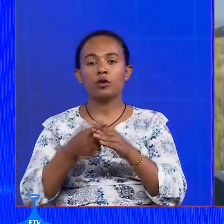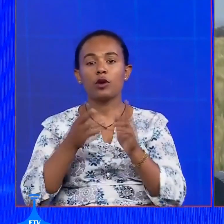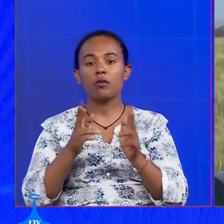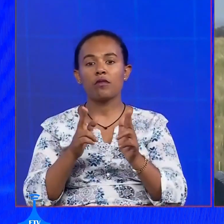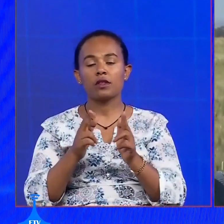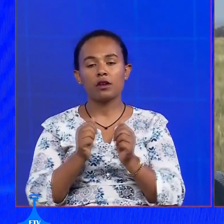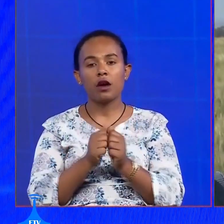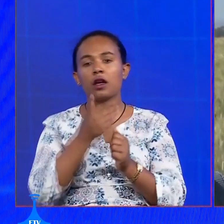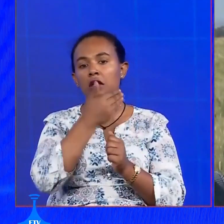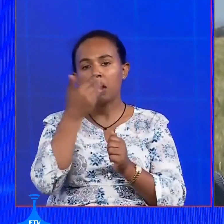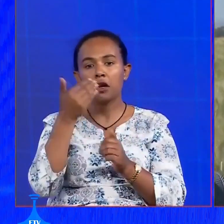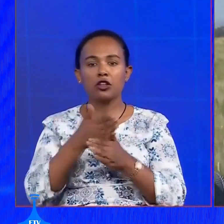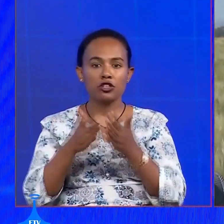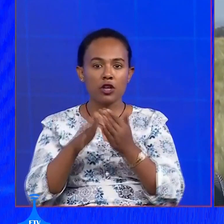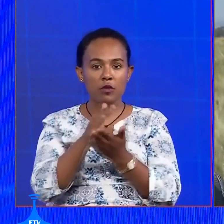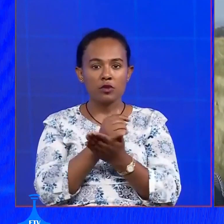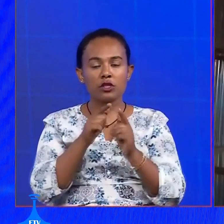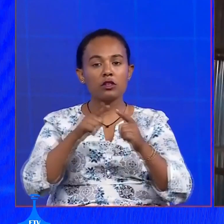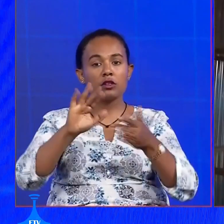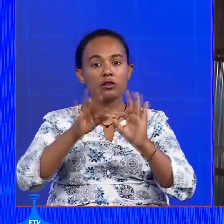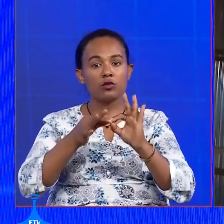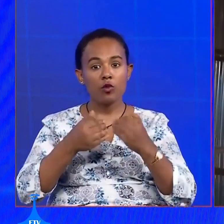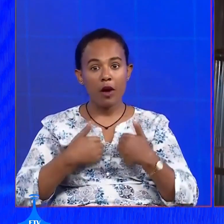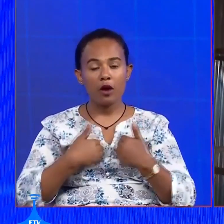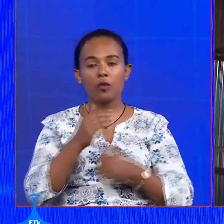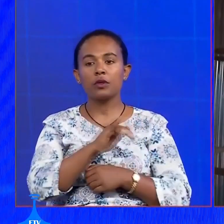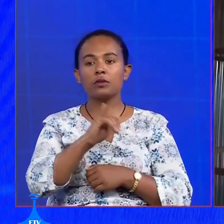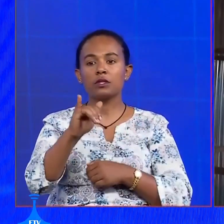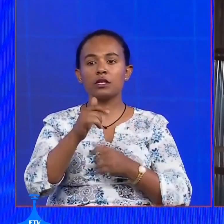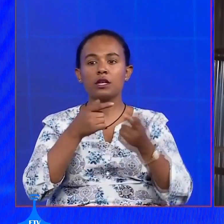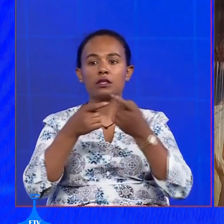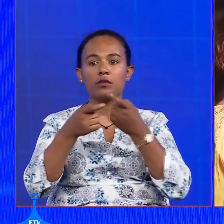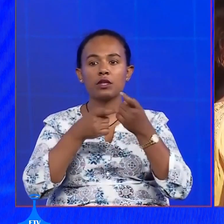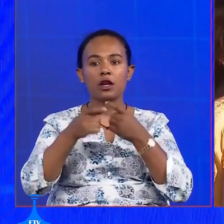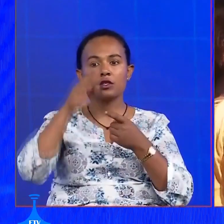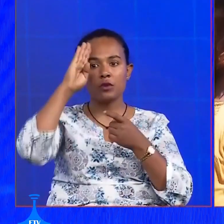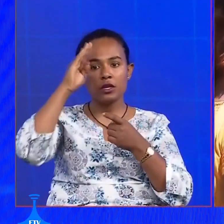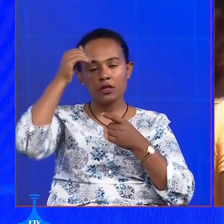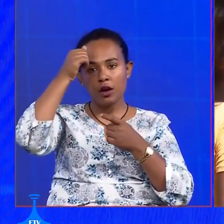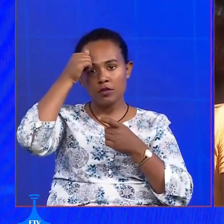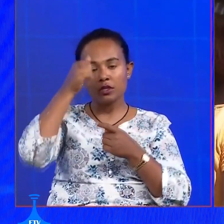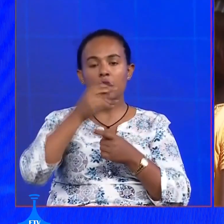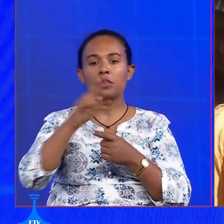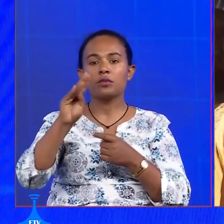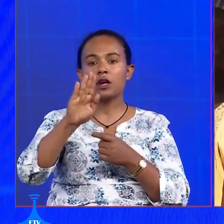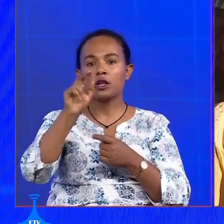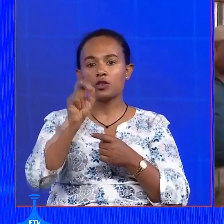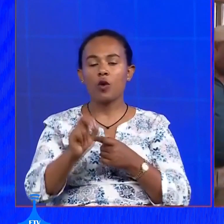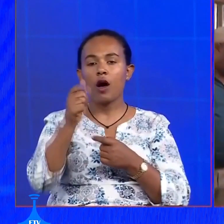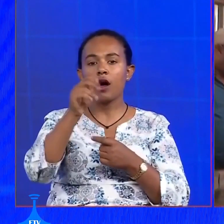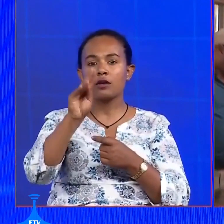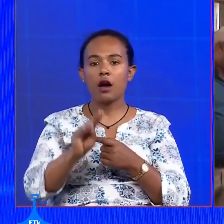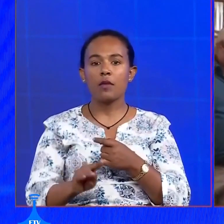ደረጃ ከመውሰድ አንጻር ትልቅ ትርጉም አለው። በተመሳሳይ ርዕሰ መስተዳደር ሽመልስ አብዲሳ በምስራቅ ሸዋ ዞን አዳማ